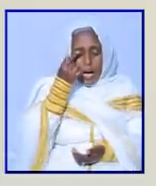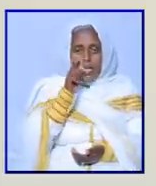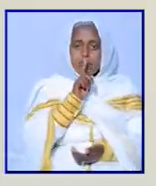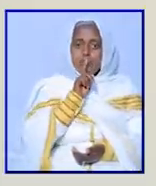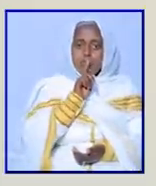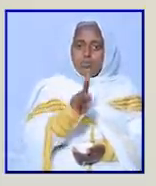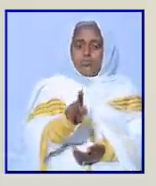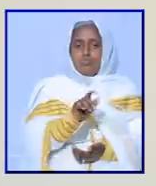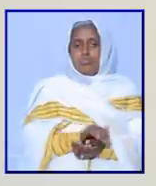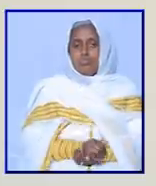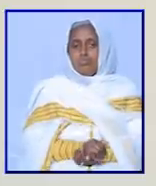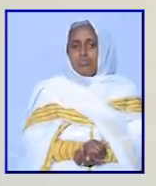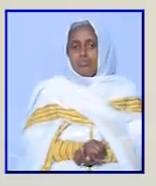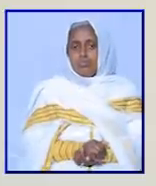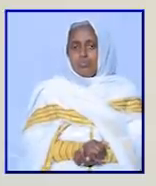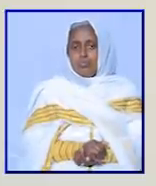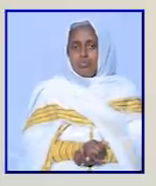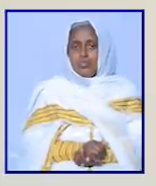አይኑ እቱ